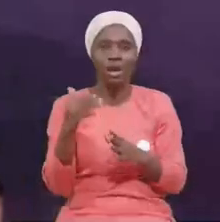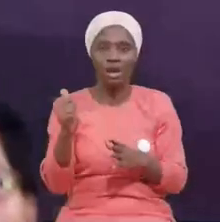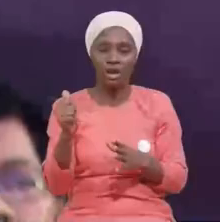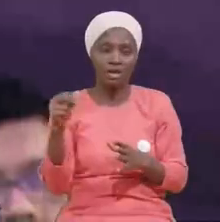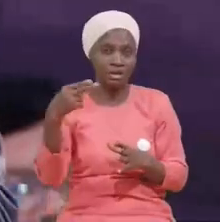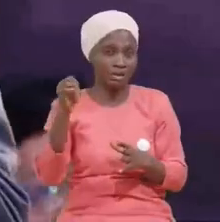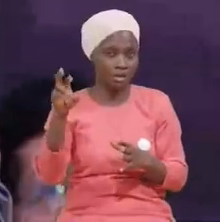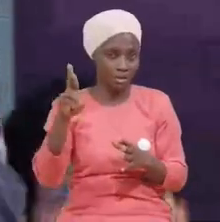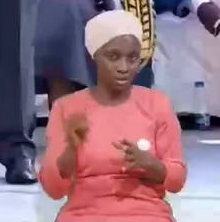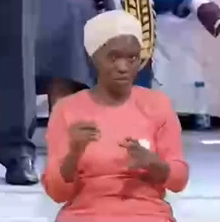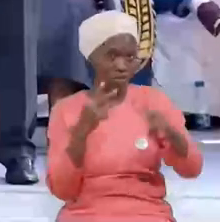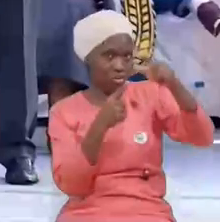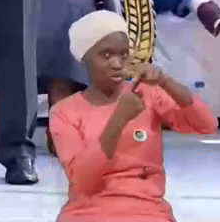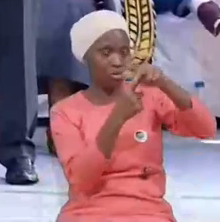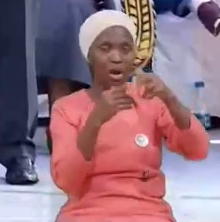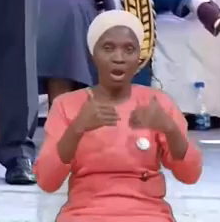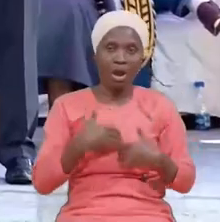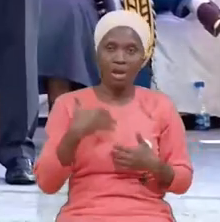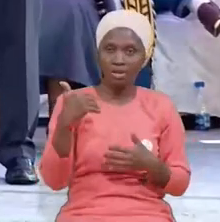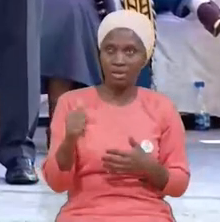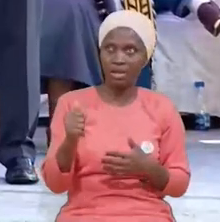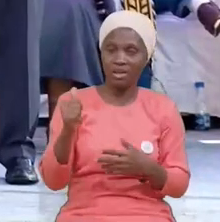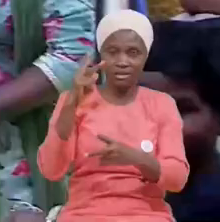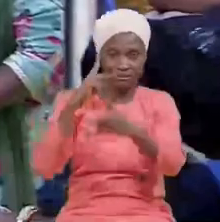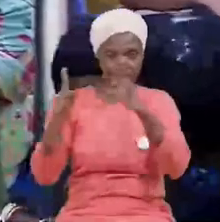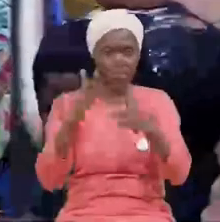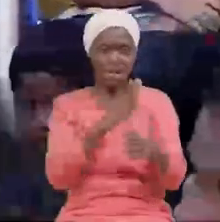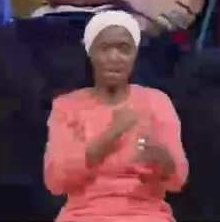vision. Un héros a une mission.